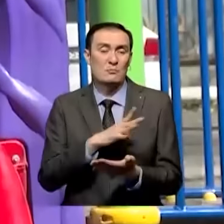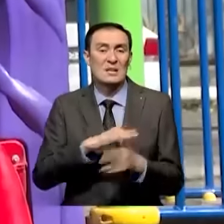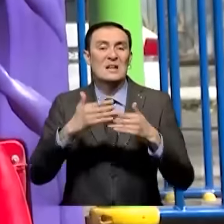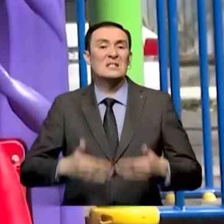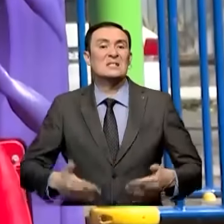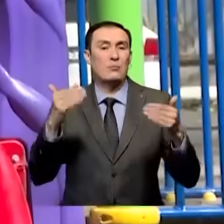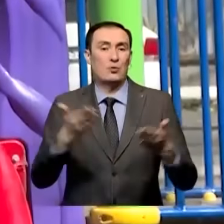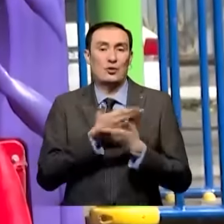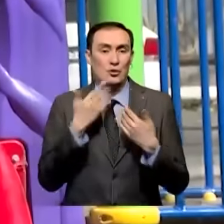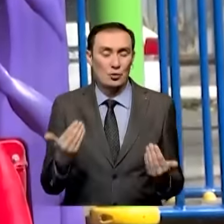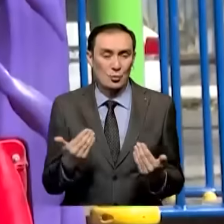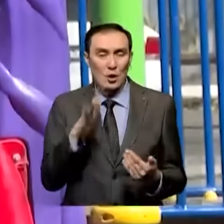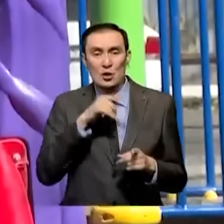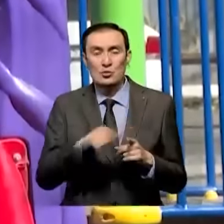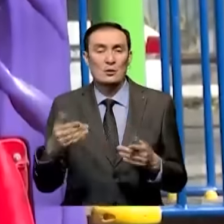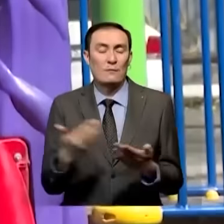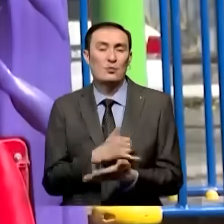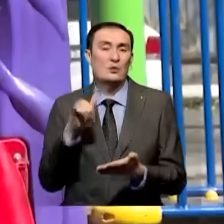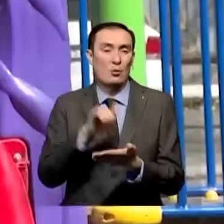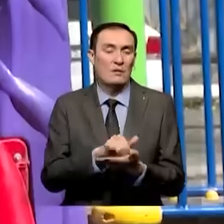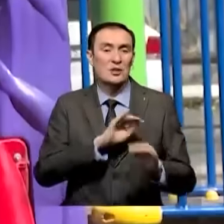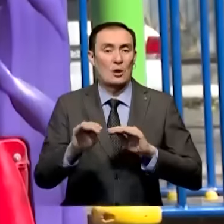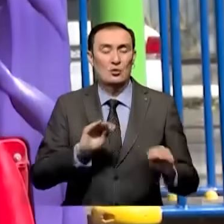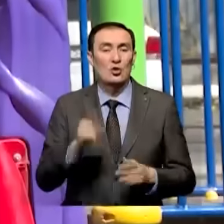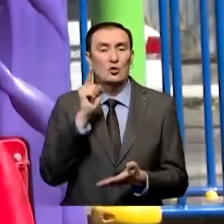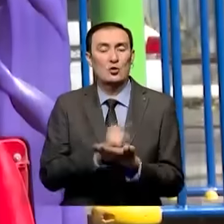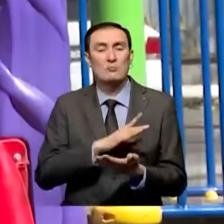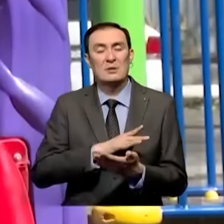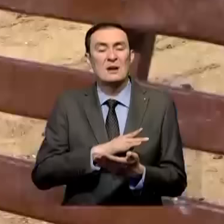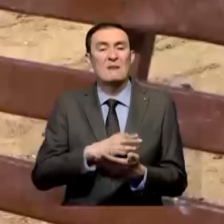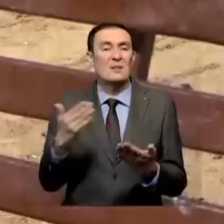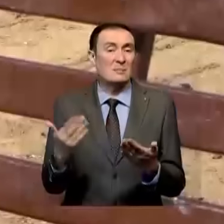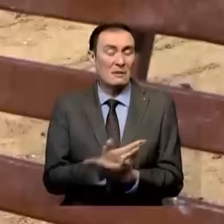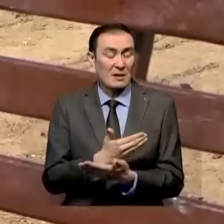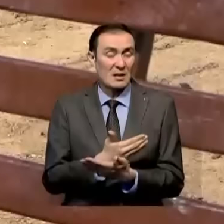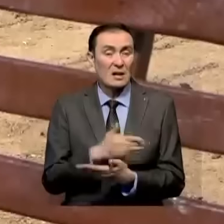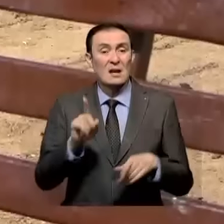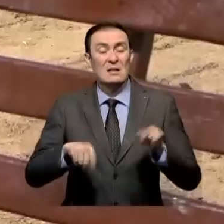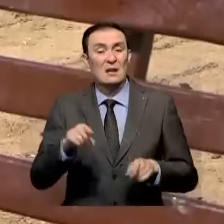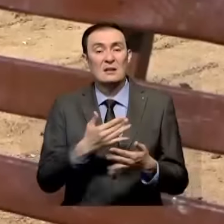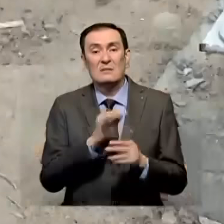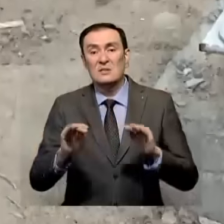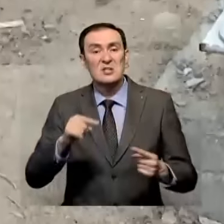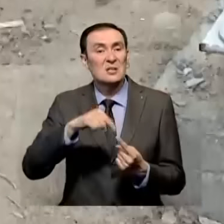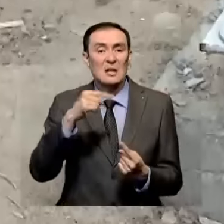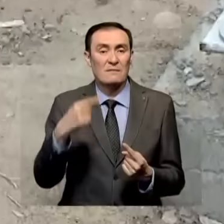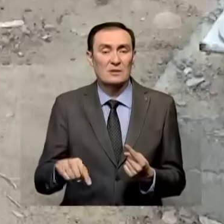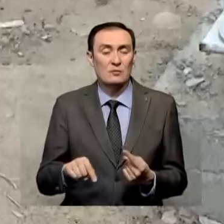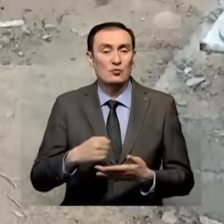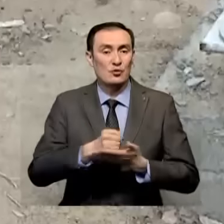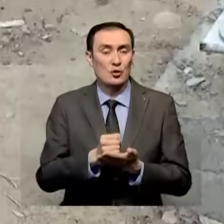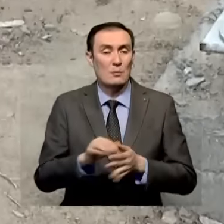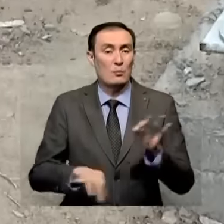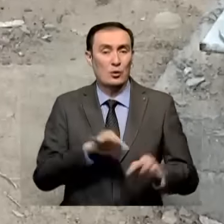забор. Сроки гарантии на заново установленные сооружения должны быть возобновлены. Некоторые элементы не соответствуют